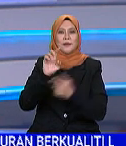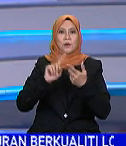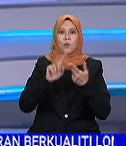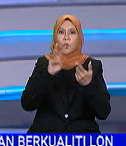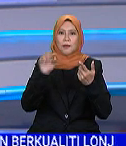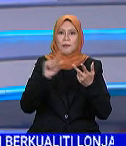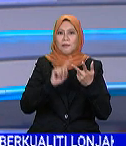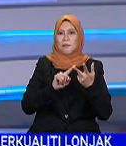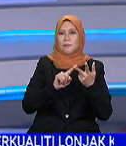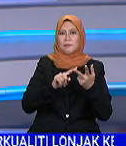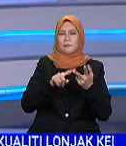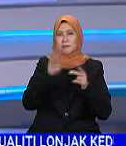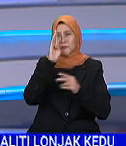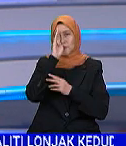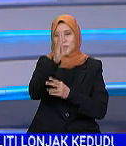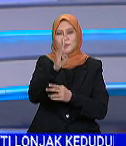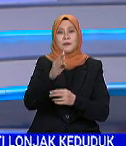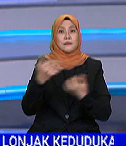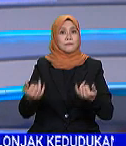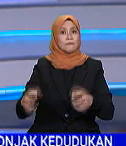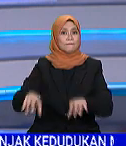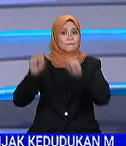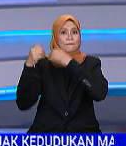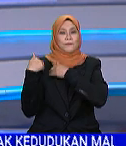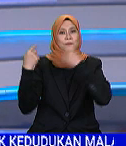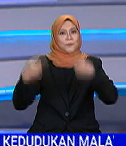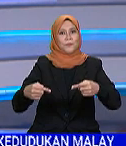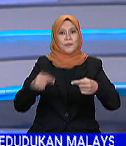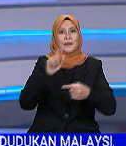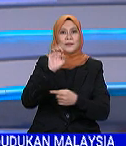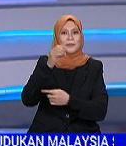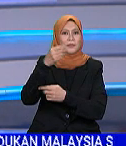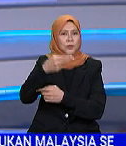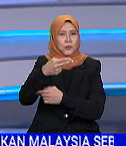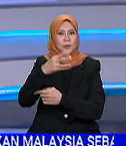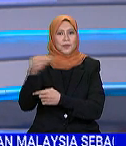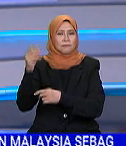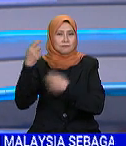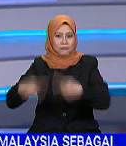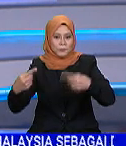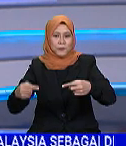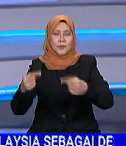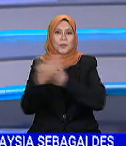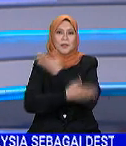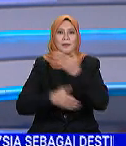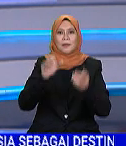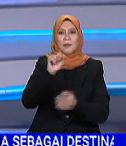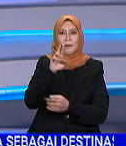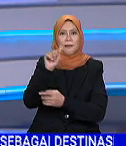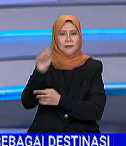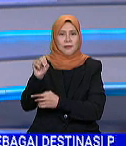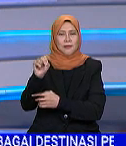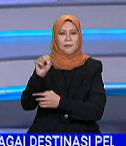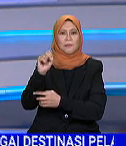Chilin dengan straight set. Turut layak gandingan Ong Yusin, Teo Iyi yang menundukkan rakan senegara Aaron Chia Sohui